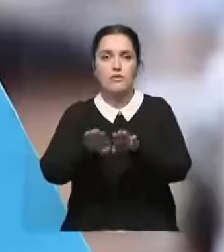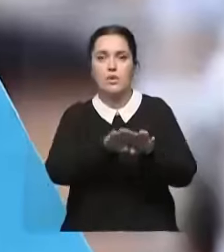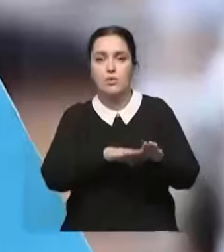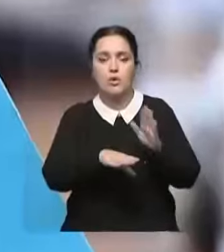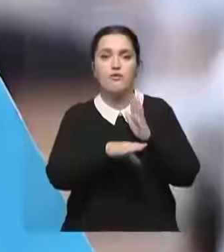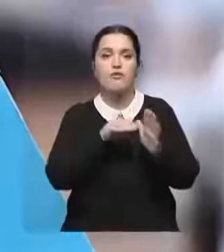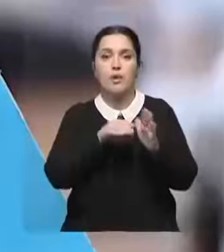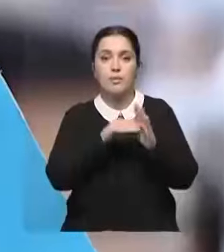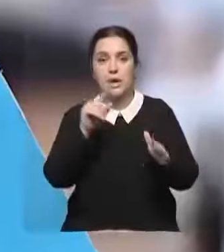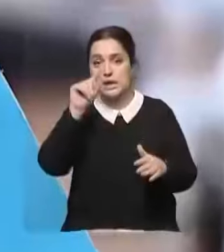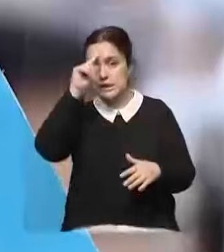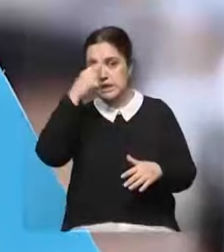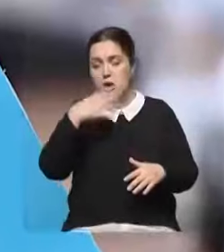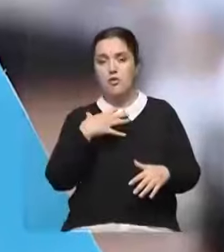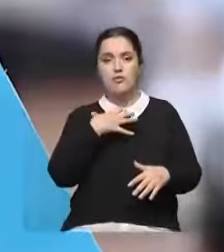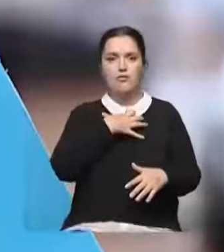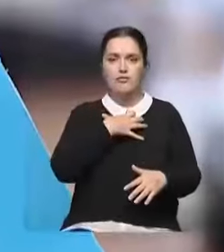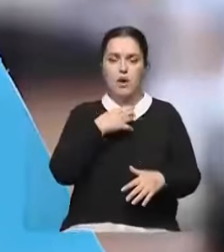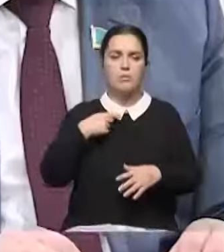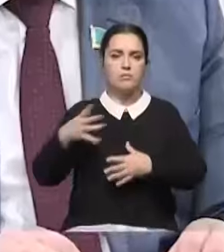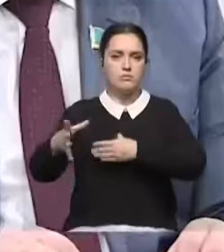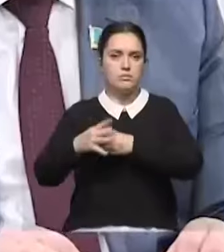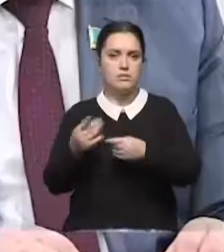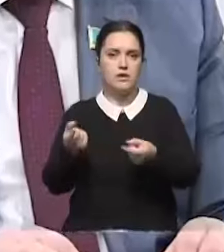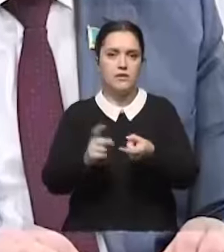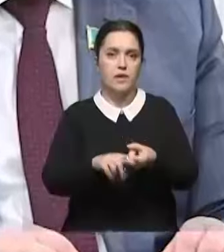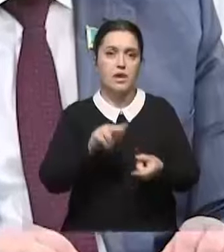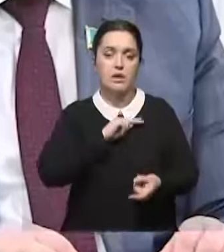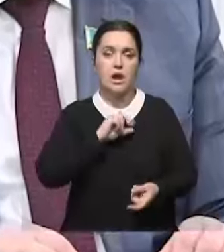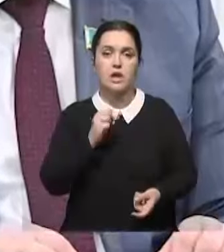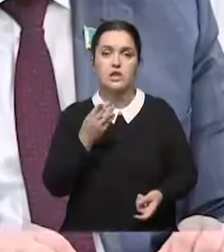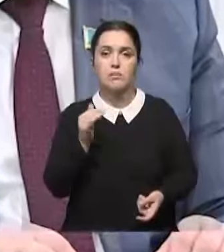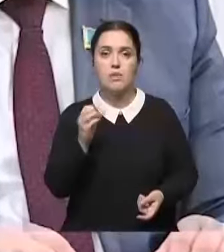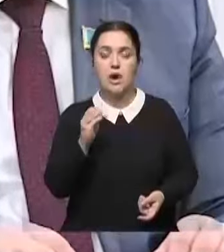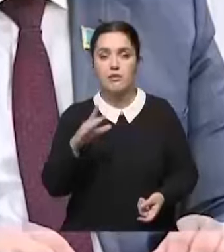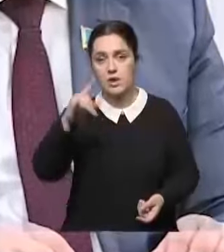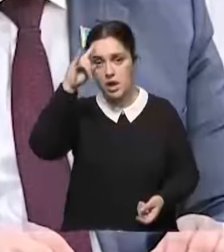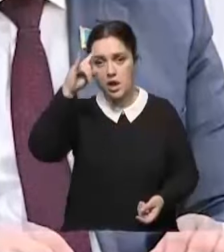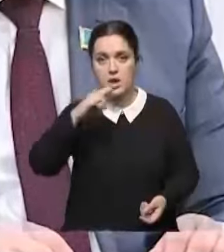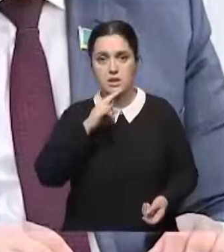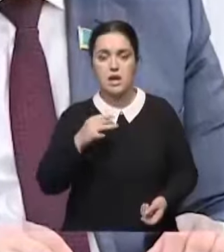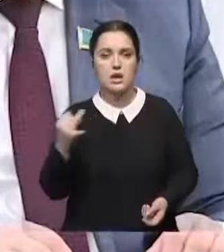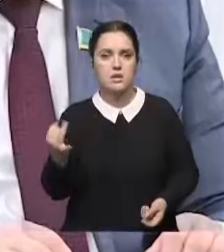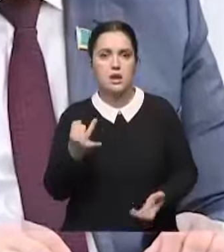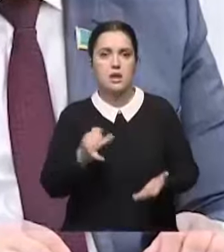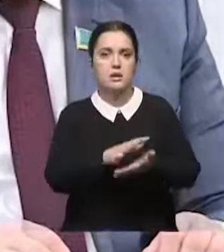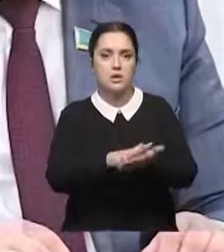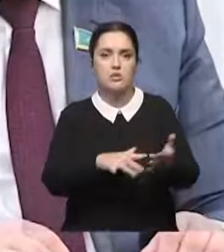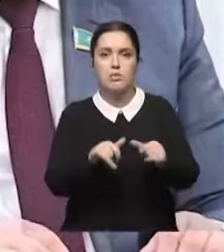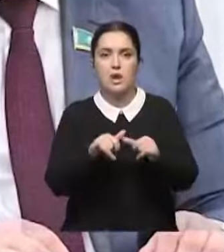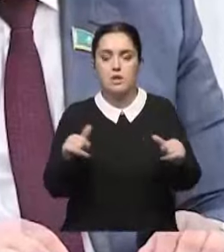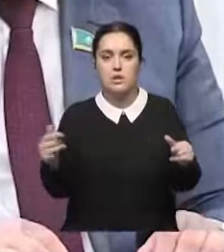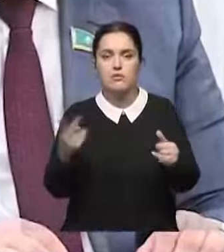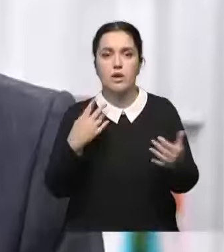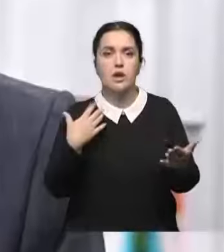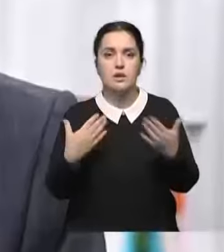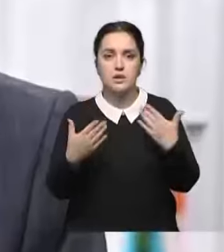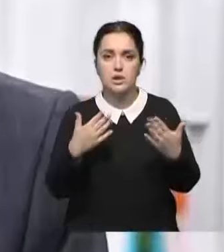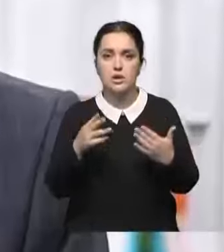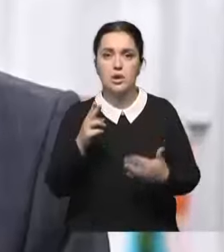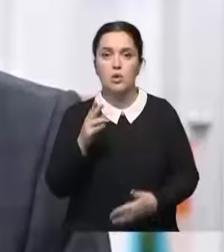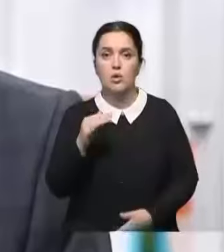и подчеркнул, что Индия – важный партнер нашей республики. Ашимбаев отметил, что Казахстан заинтересован в дальнейшем развитии двусторонних